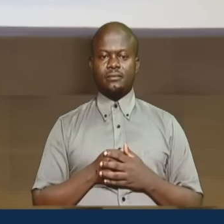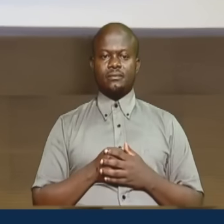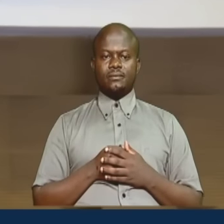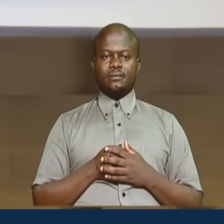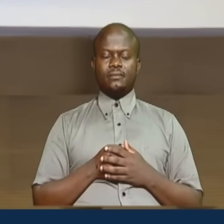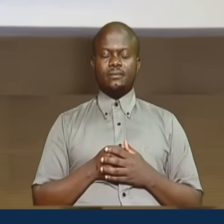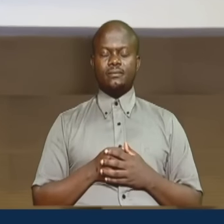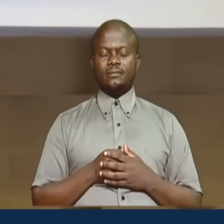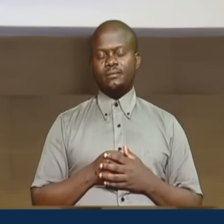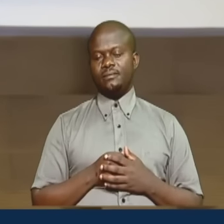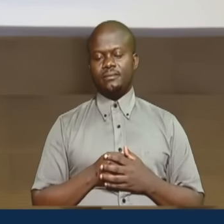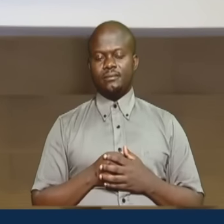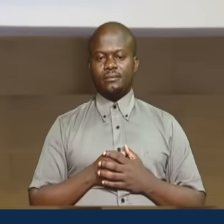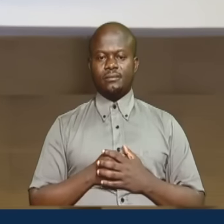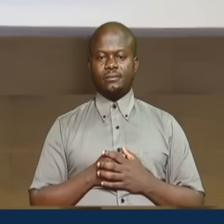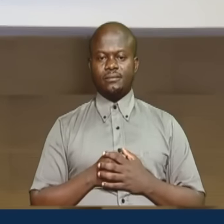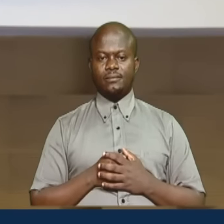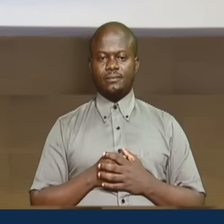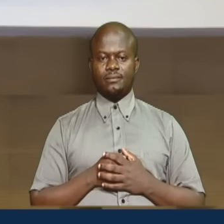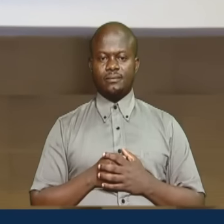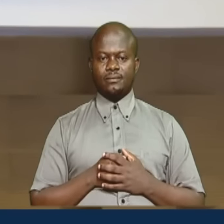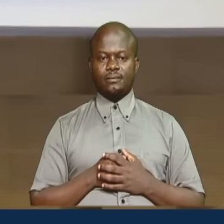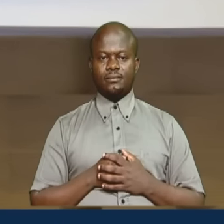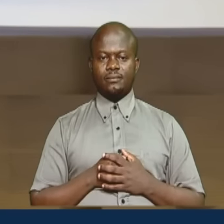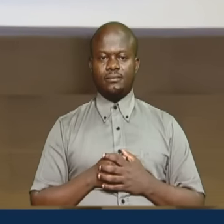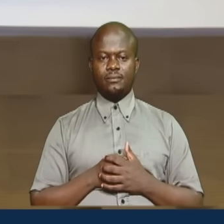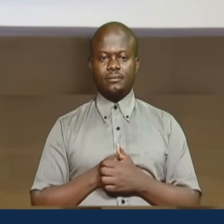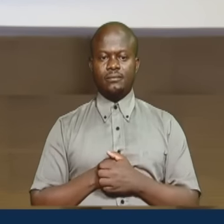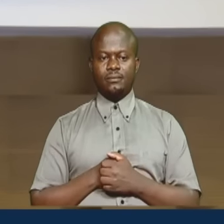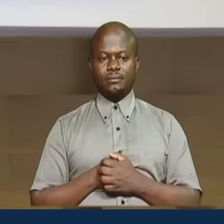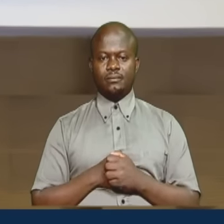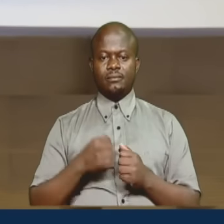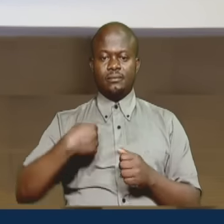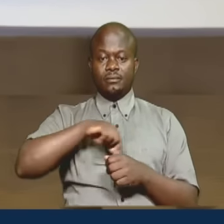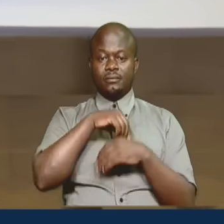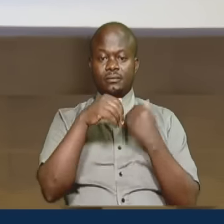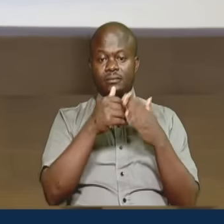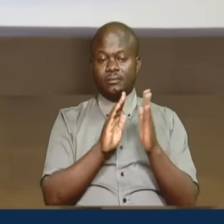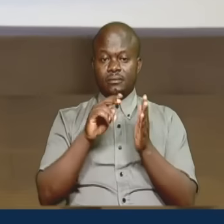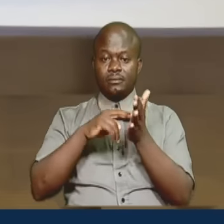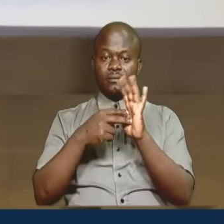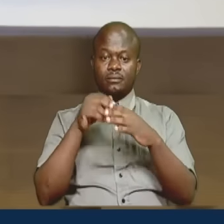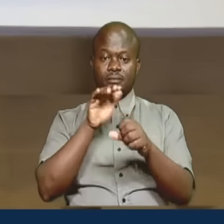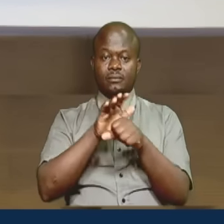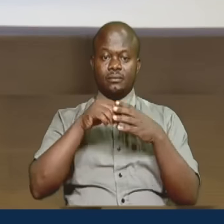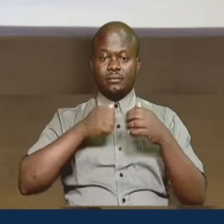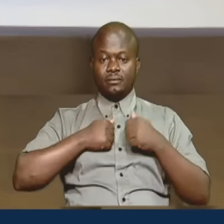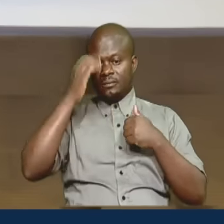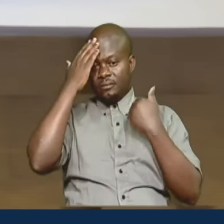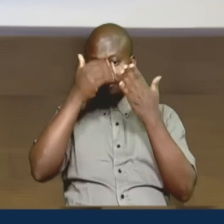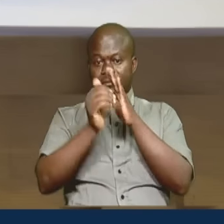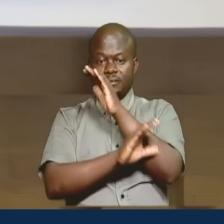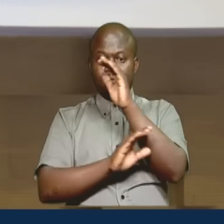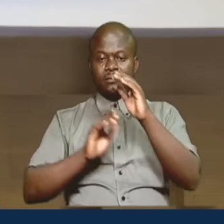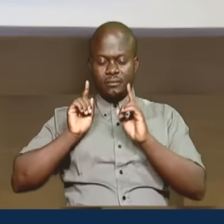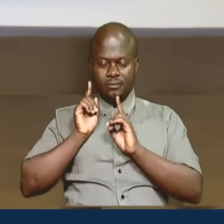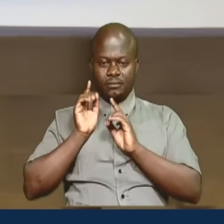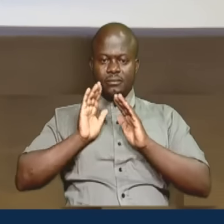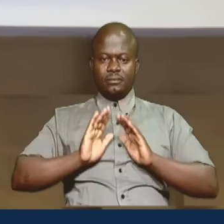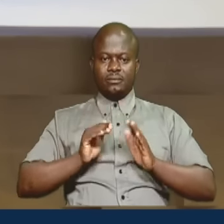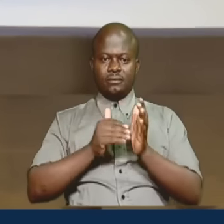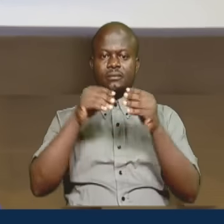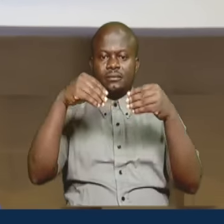we have Indian businesses which are looking forward to do business. Turateganya imishinga myinshi mu Rwanda kuko ni igihugu gitekanye kandi gitanga